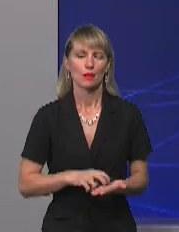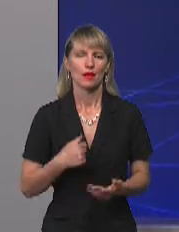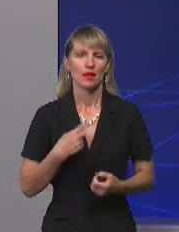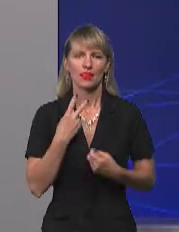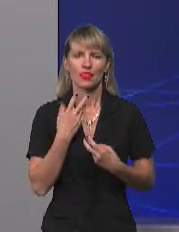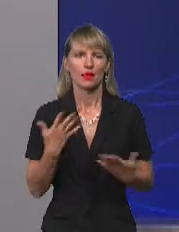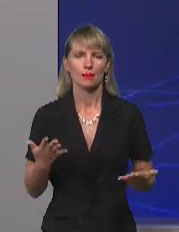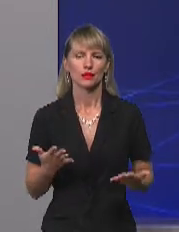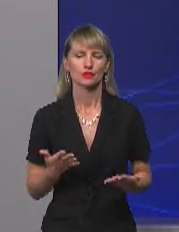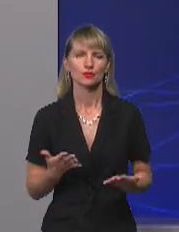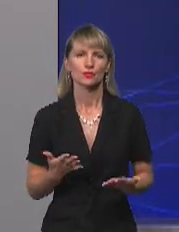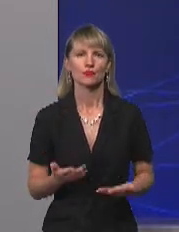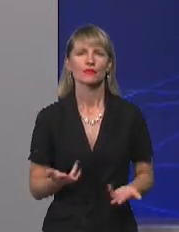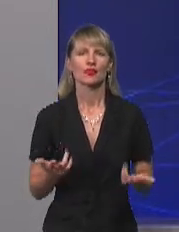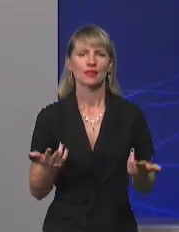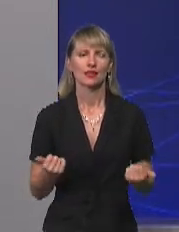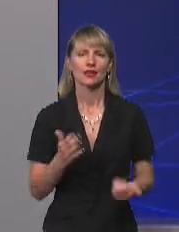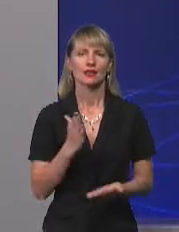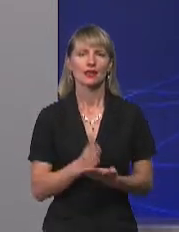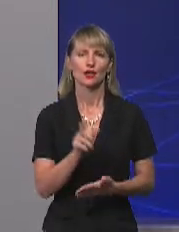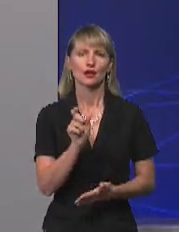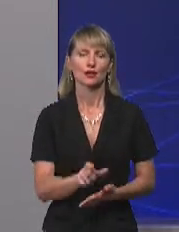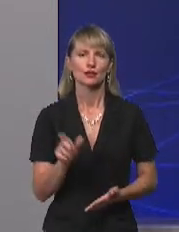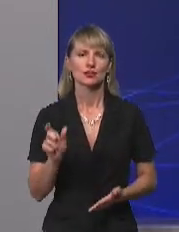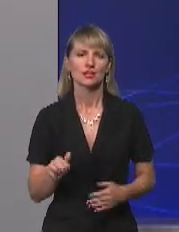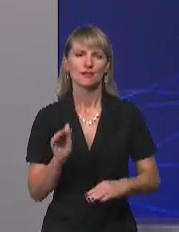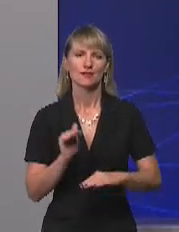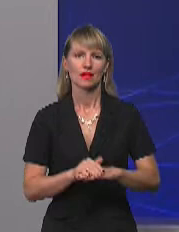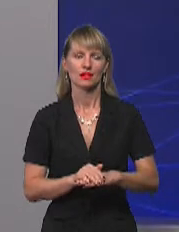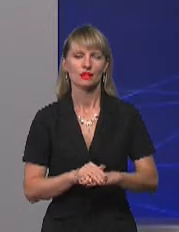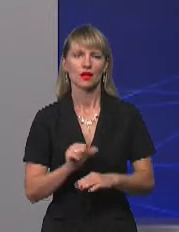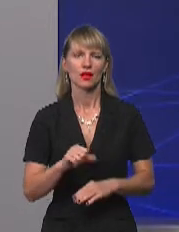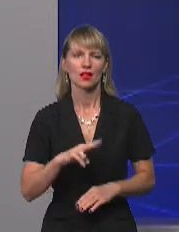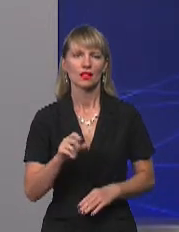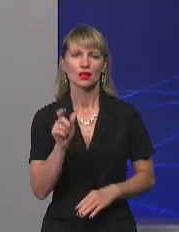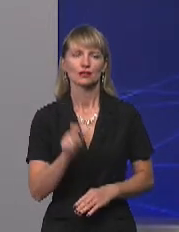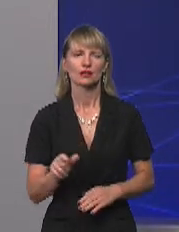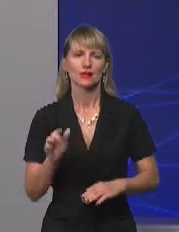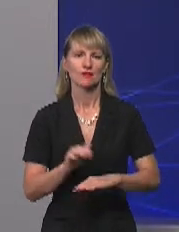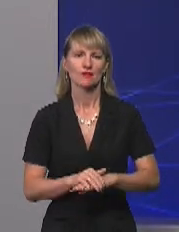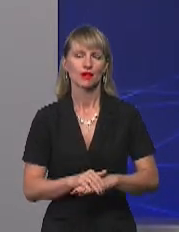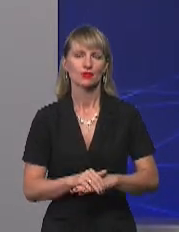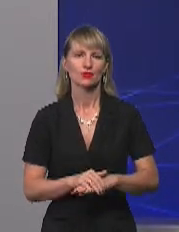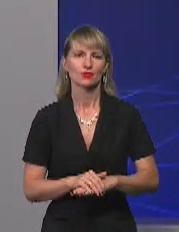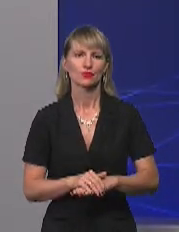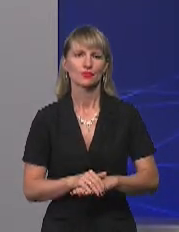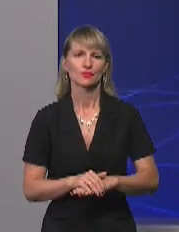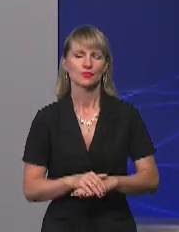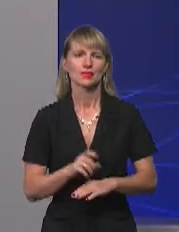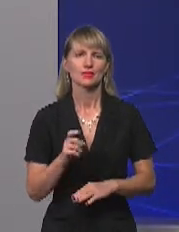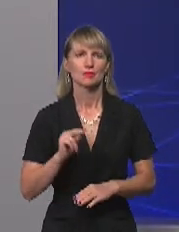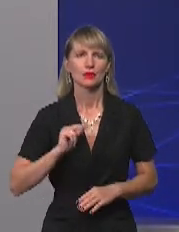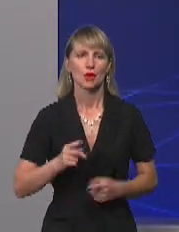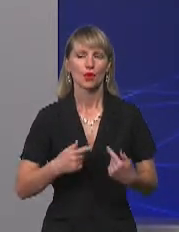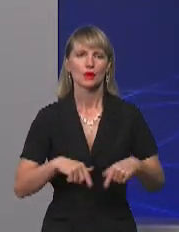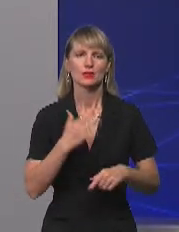бачу. Звичайно, є там людський фактор, але людський фактор і з працівниками